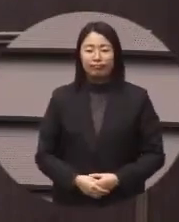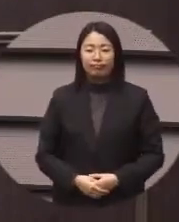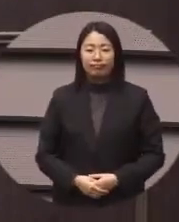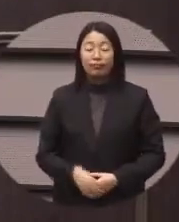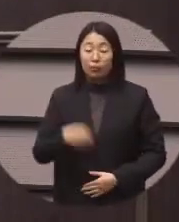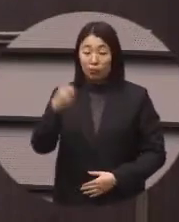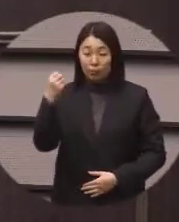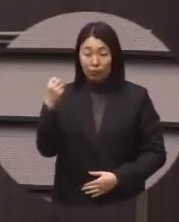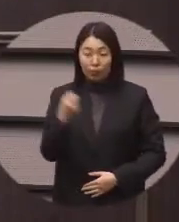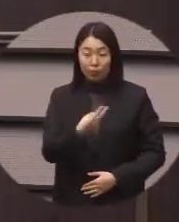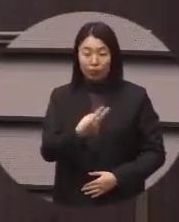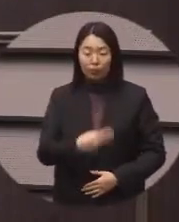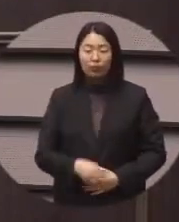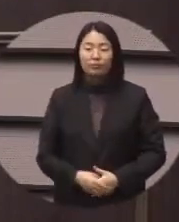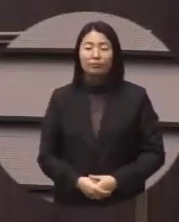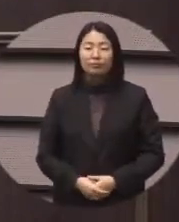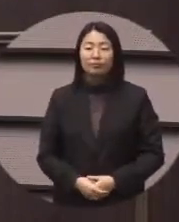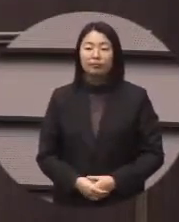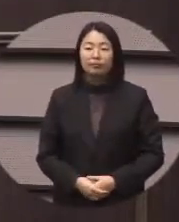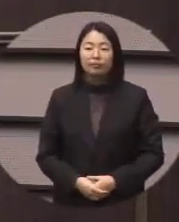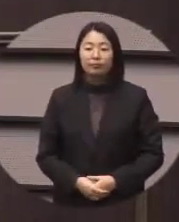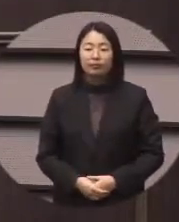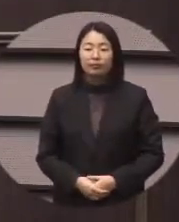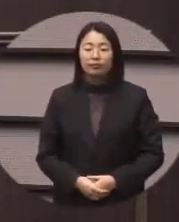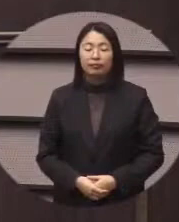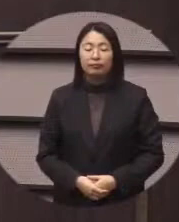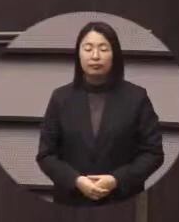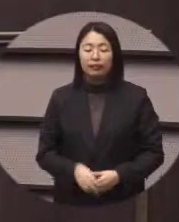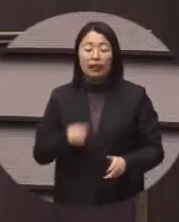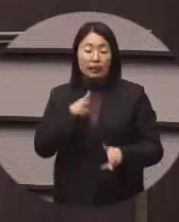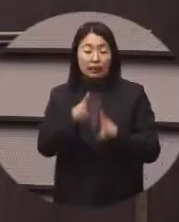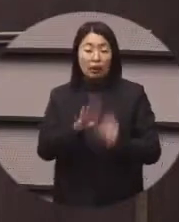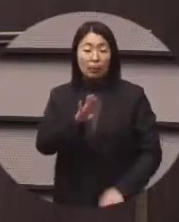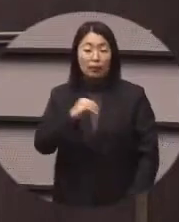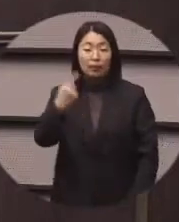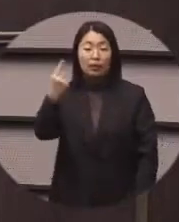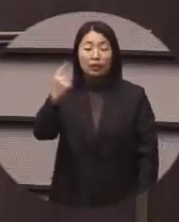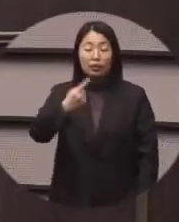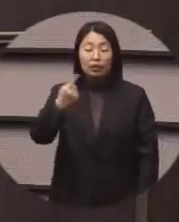이와 더불어 자체 사업비